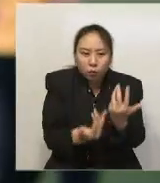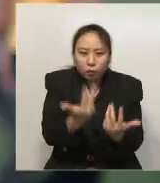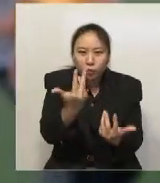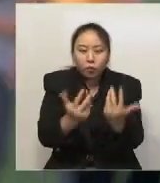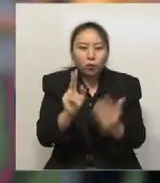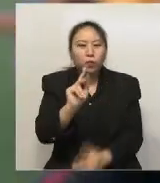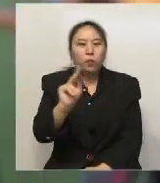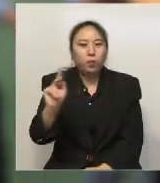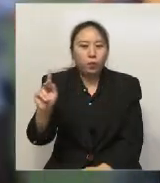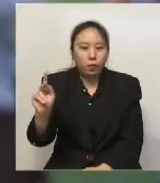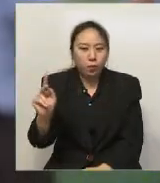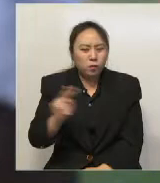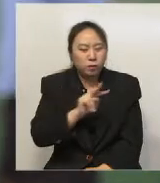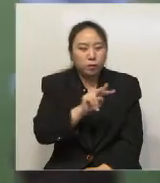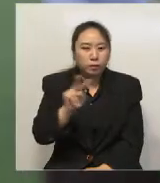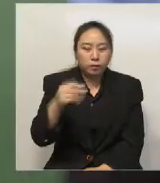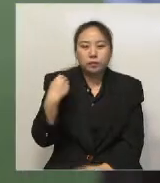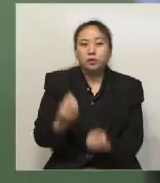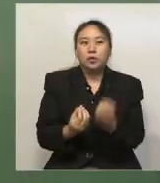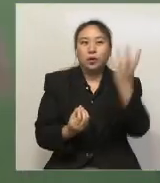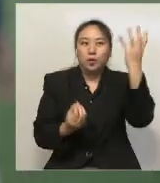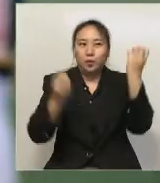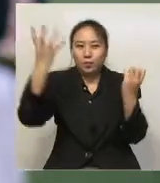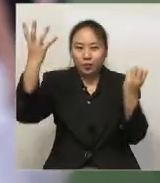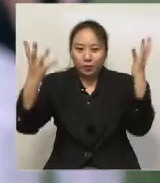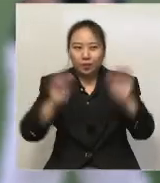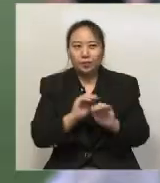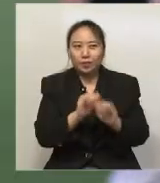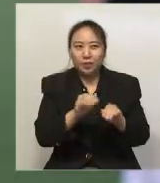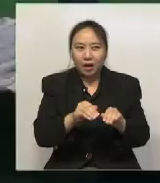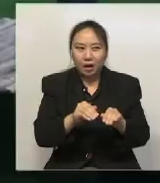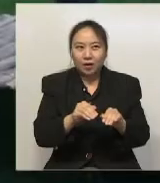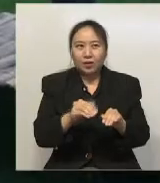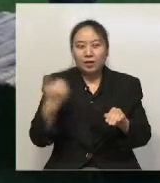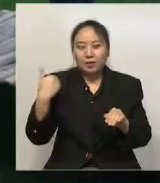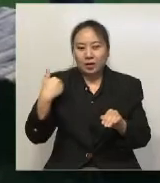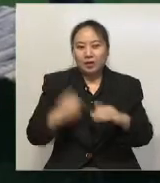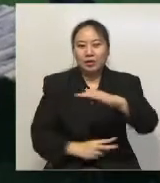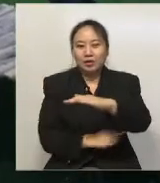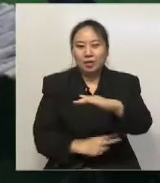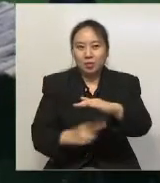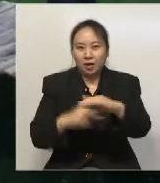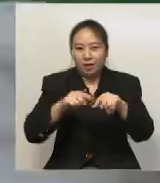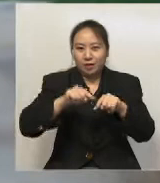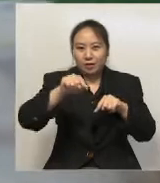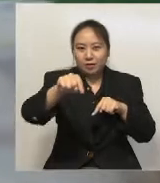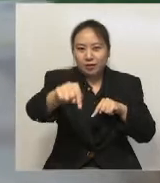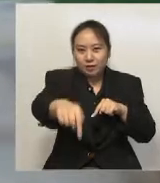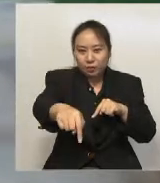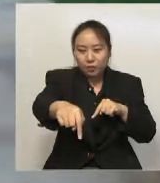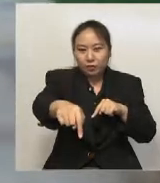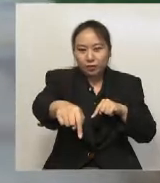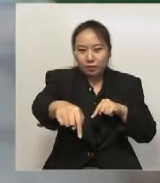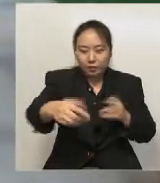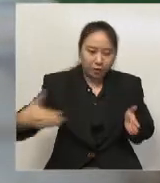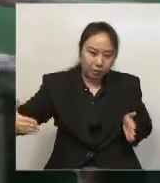วขจีลายล้อมไปด้วยต้นมะพร้าวสูงขนาดใหญ่โดยเฉพาะจุดปลายสะพานที่ทอดยาวนะครับไปบรรจบมุ